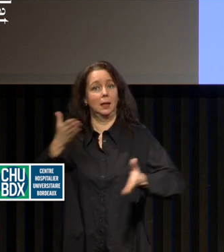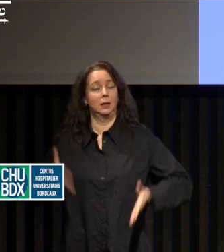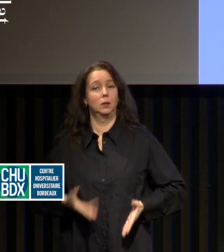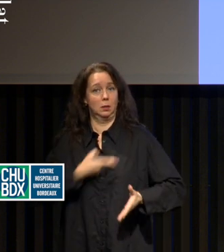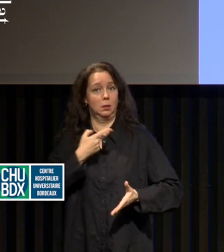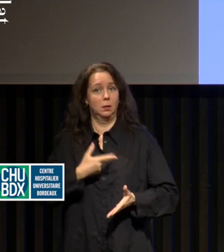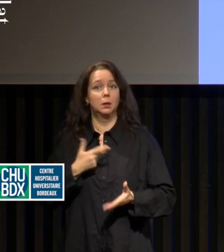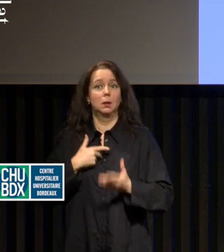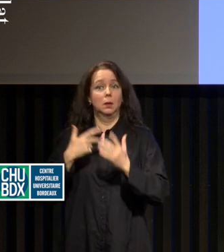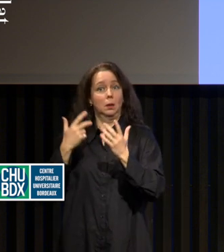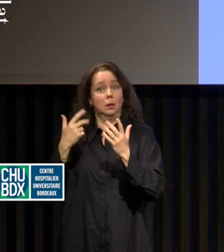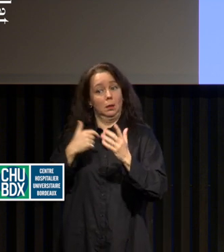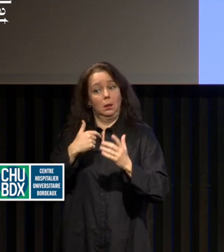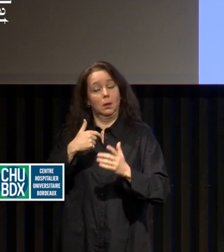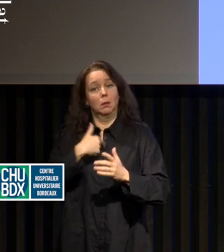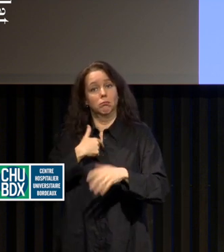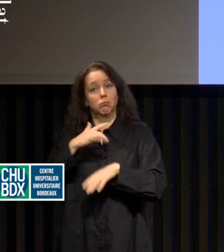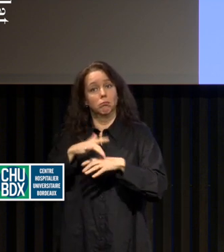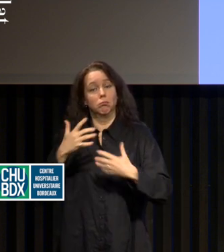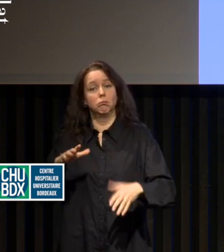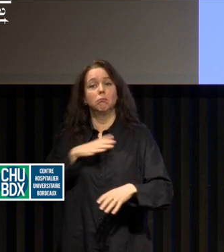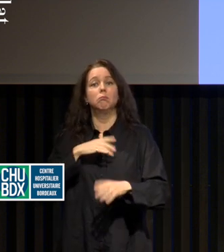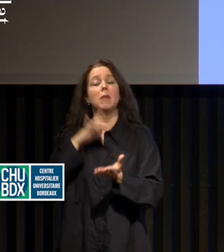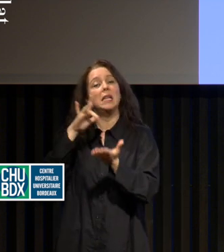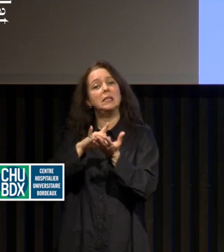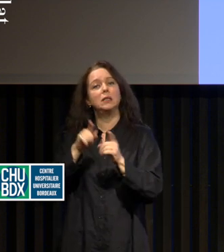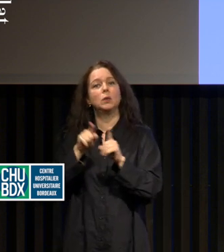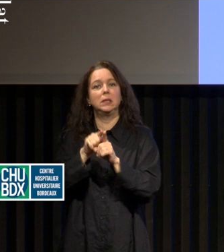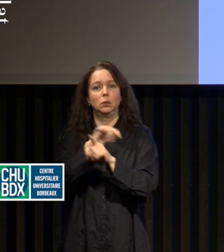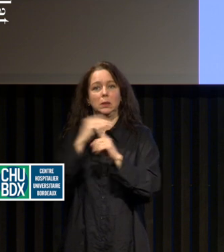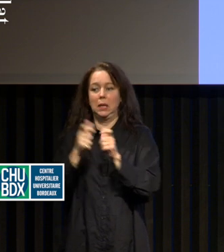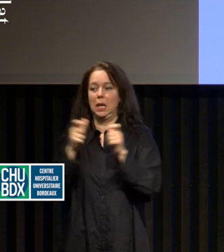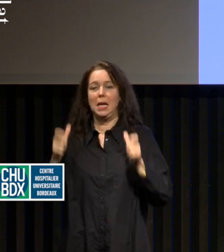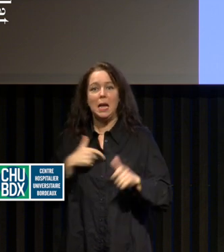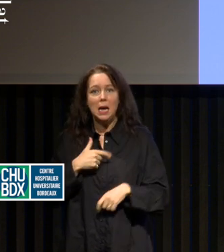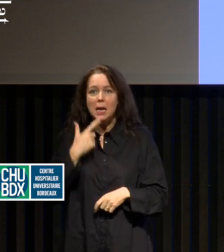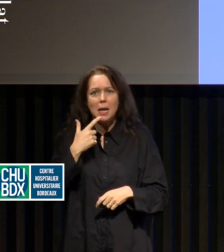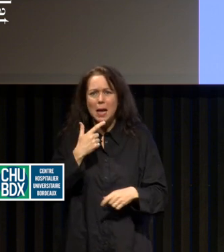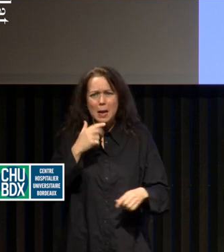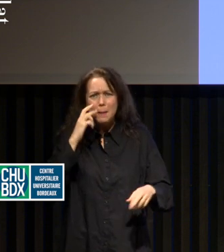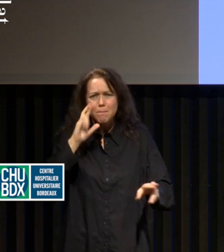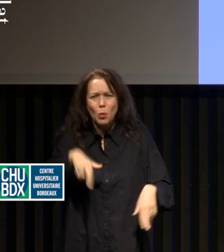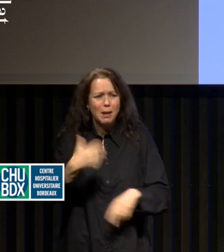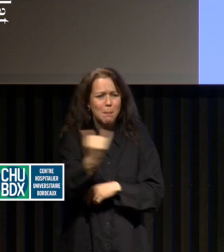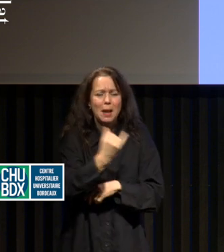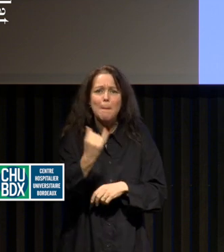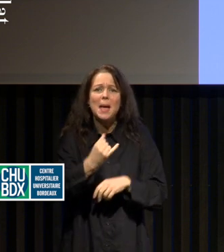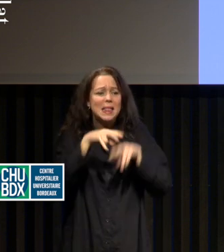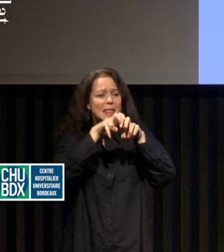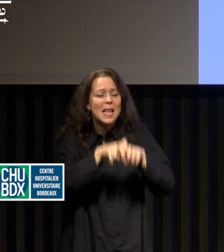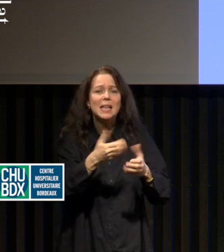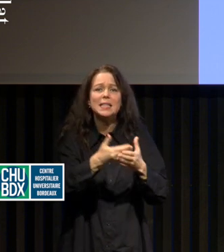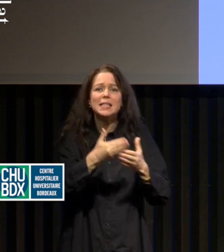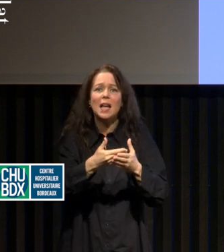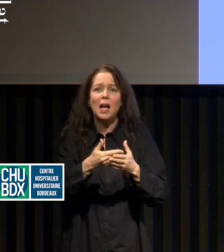d'alerte sur notre site et au sein de la société en disant qu'il n'y a aucune utilité à faire ces tests actuels qui vont